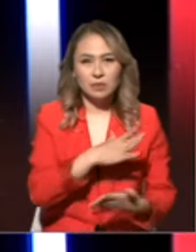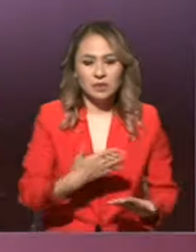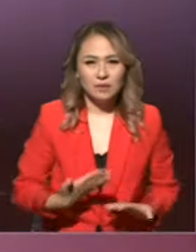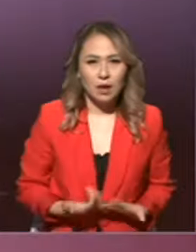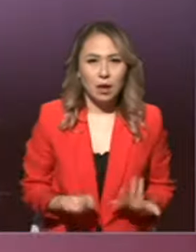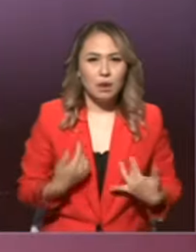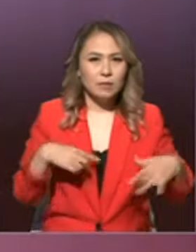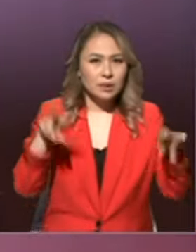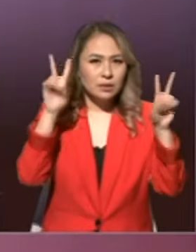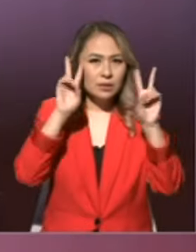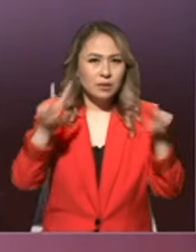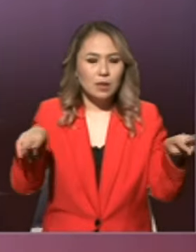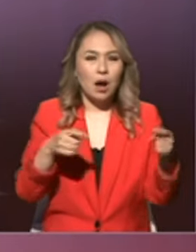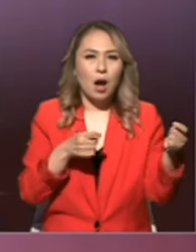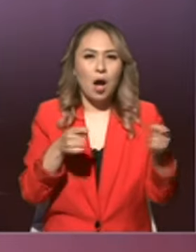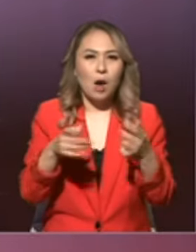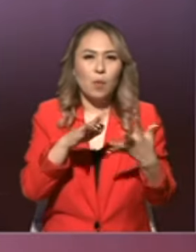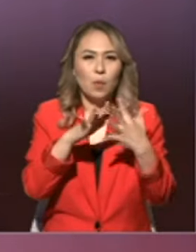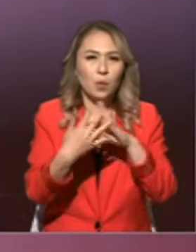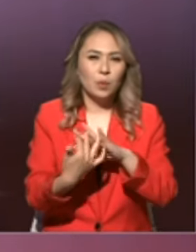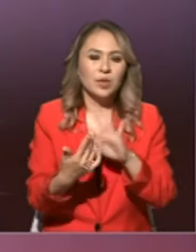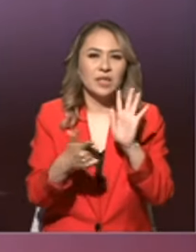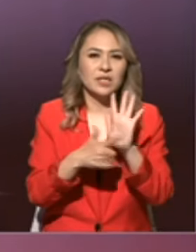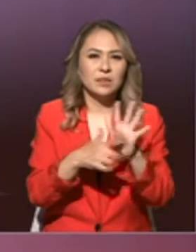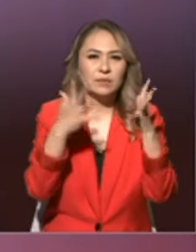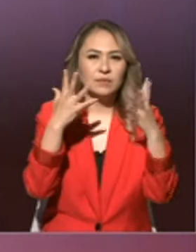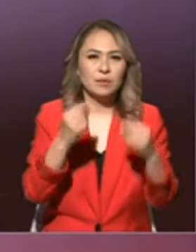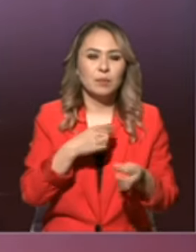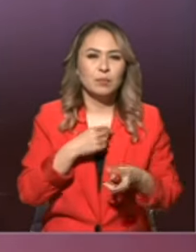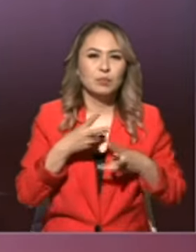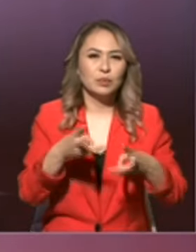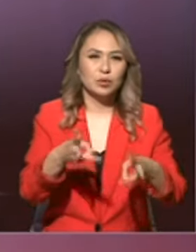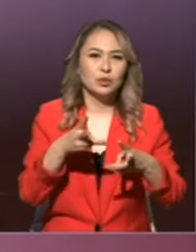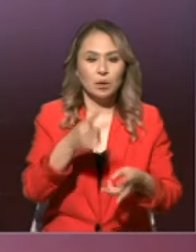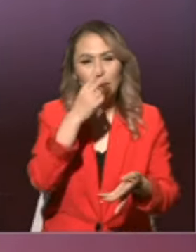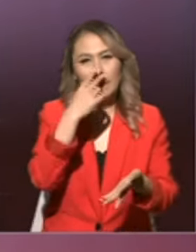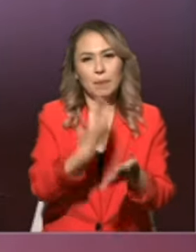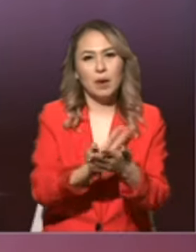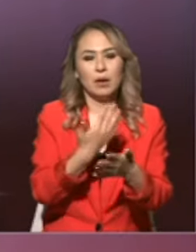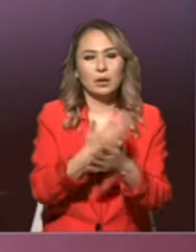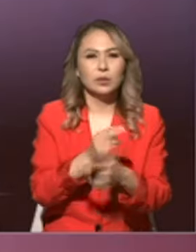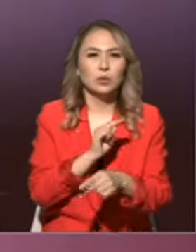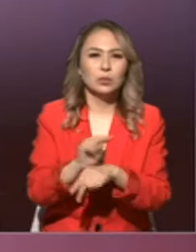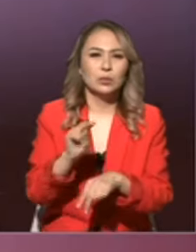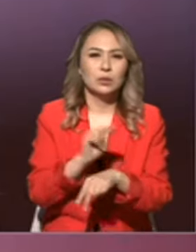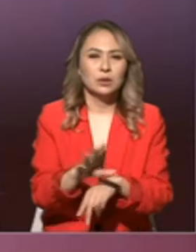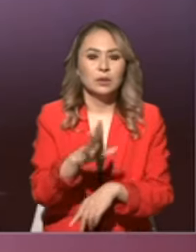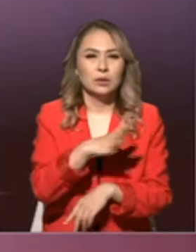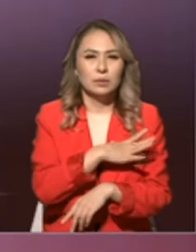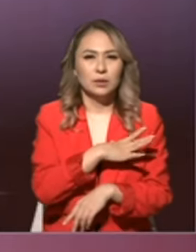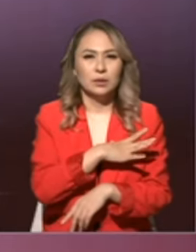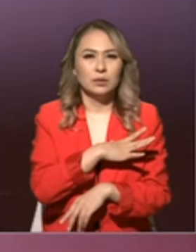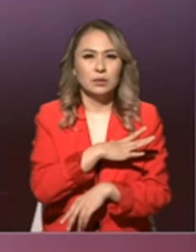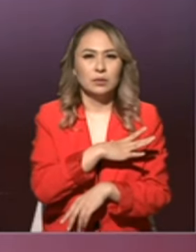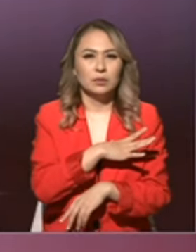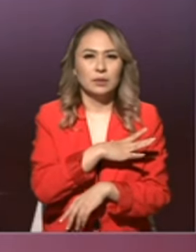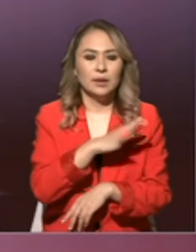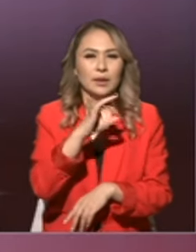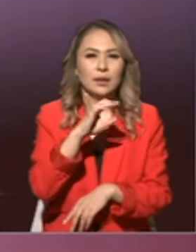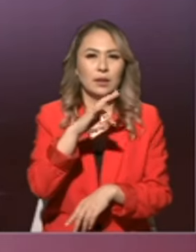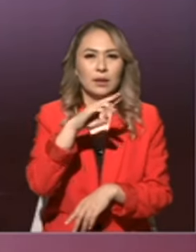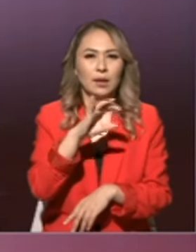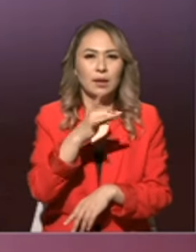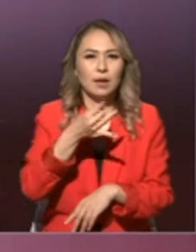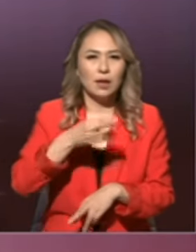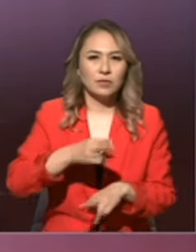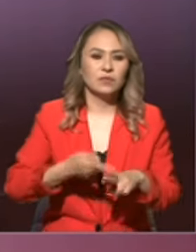білмедік дейді, ауылдың әкімі келіп, 7 күн қатарынан біздің пешті жағып көрсетіп үйретті деді. Көрсеңіздер, бұл жерде енді интеграция дегеніміз